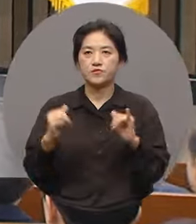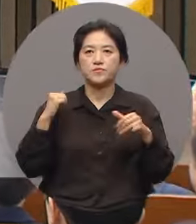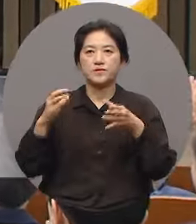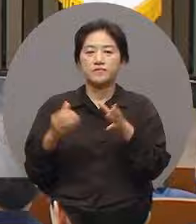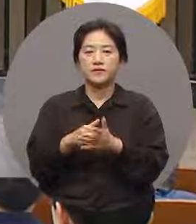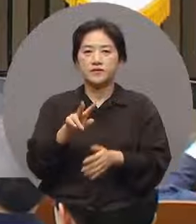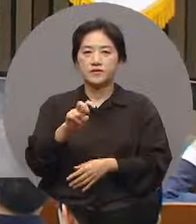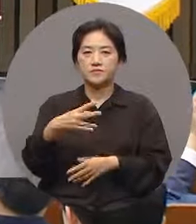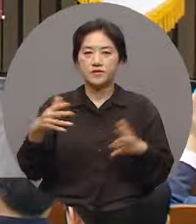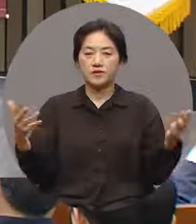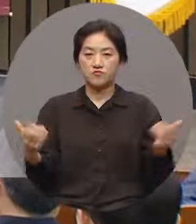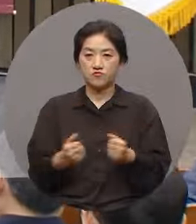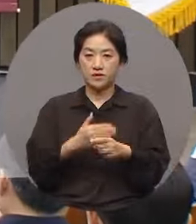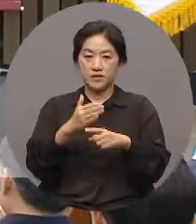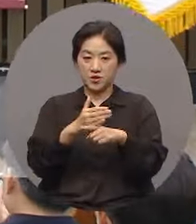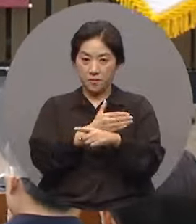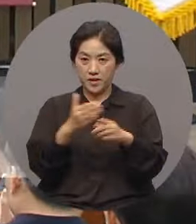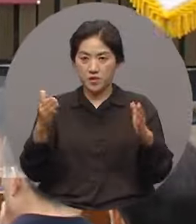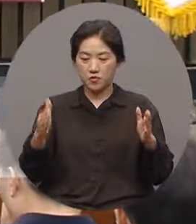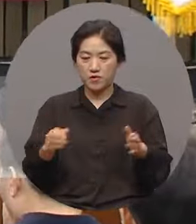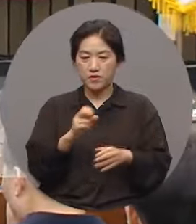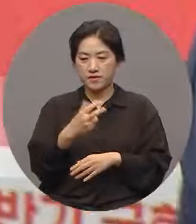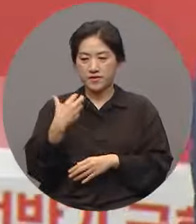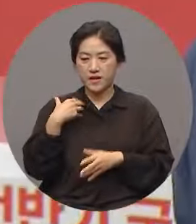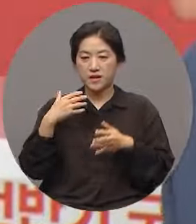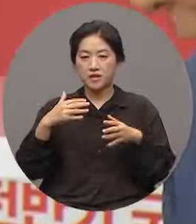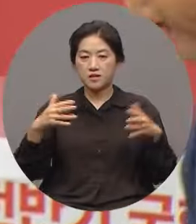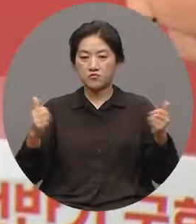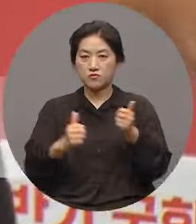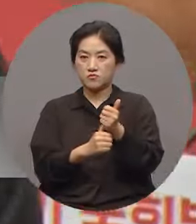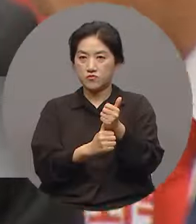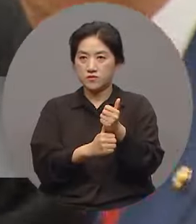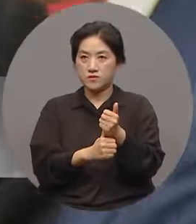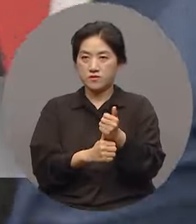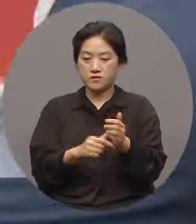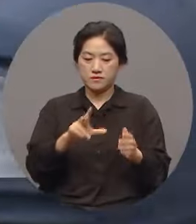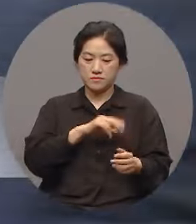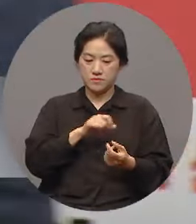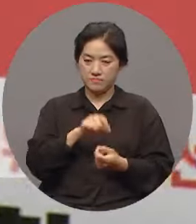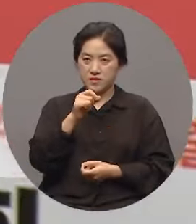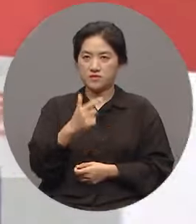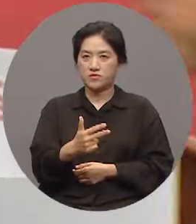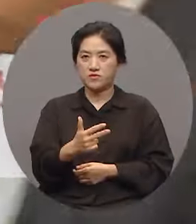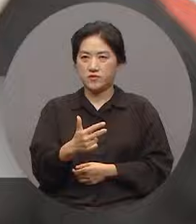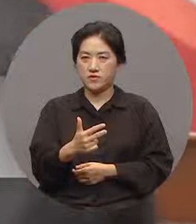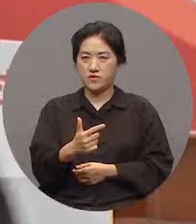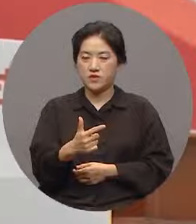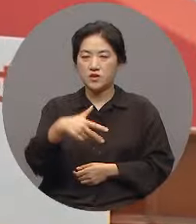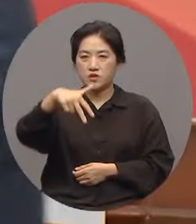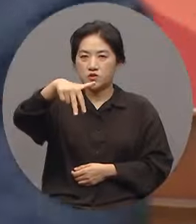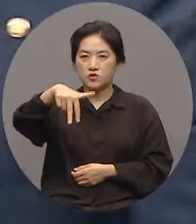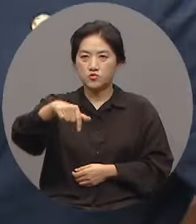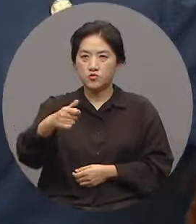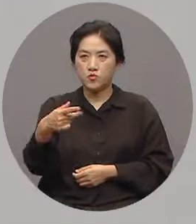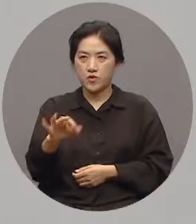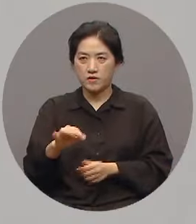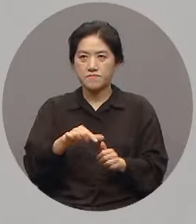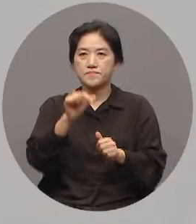국민의힘이 21대 국회 전반기 여당목 국회 부의장 후보로 당내 최다선인 6선의 주호영 의원을